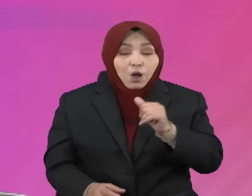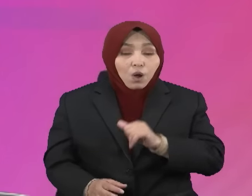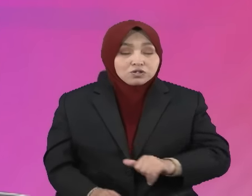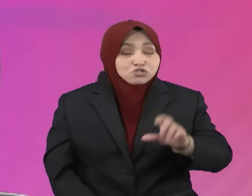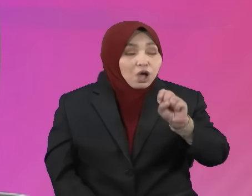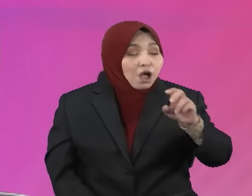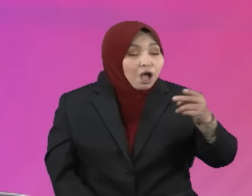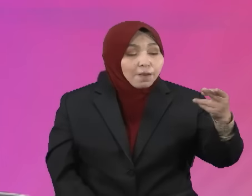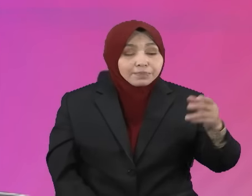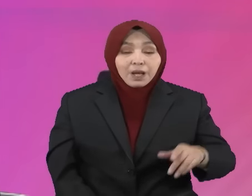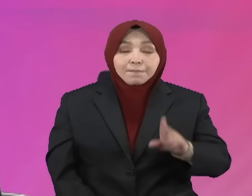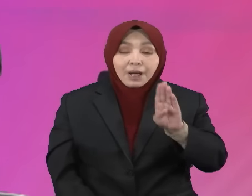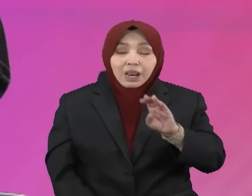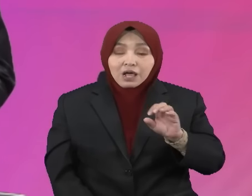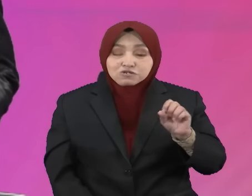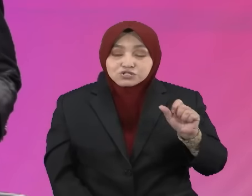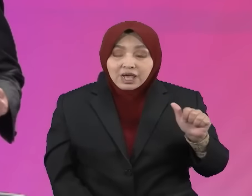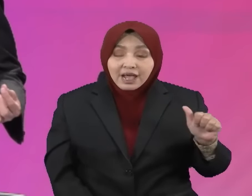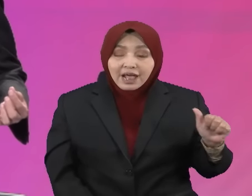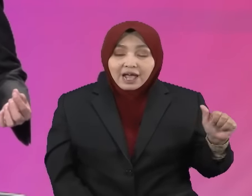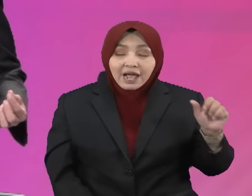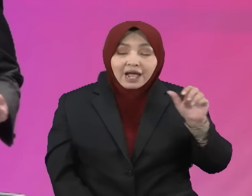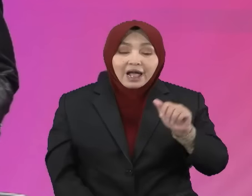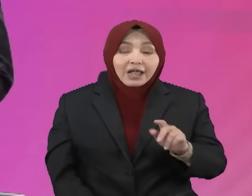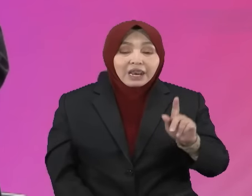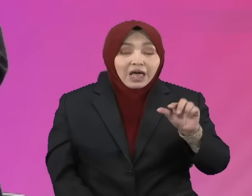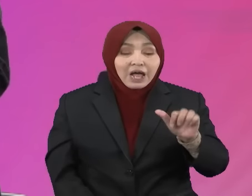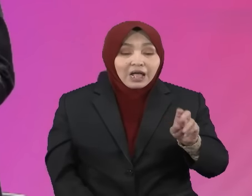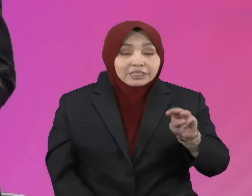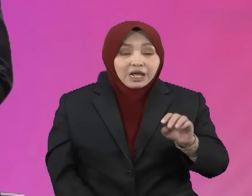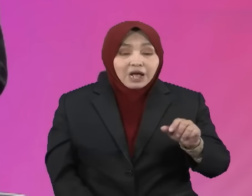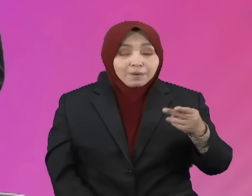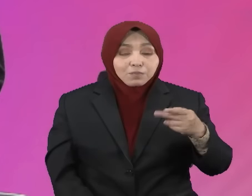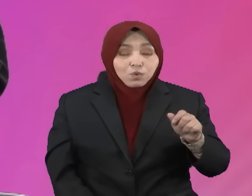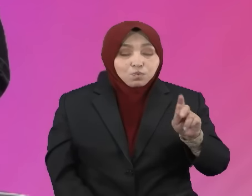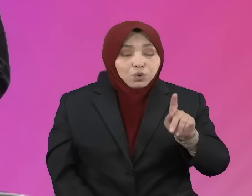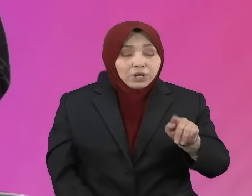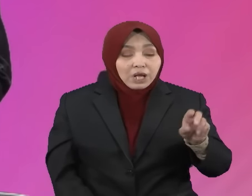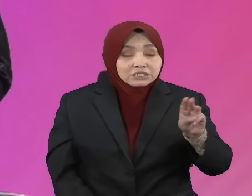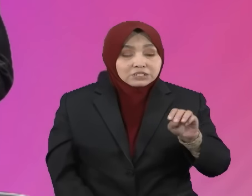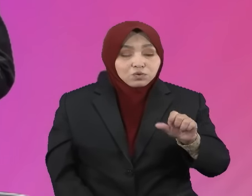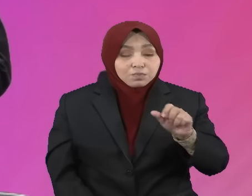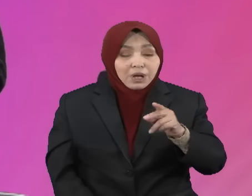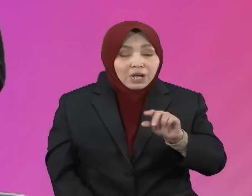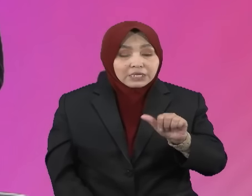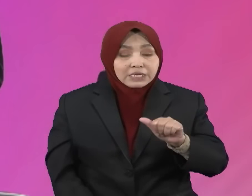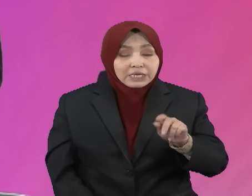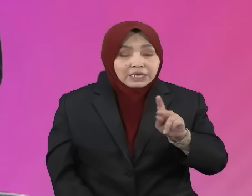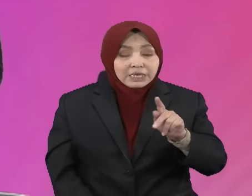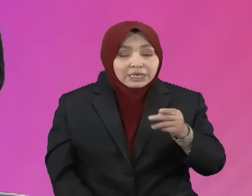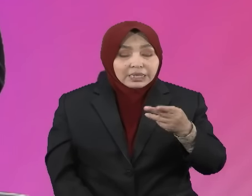syak. Falau syak. Alahadakum